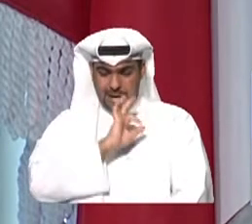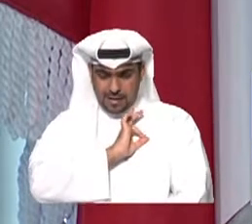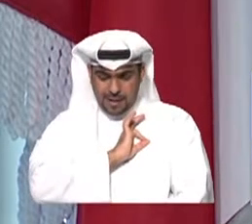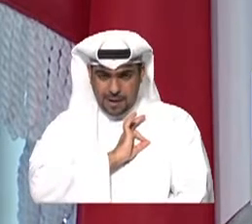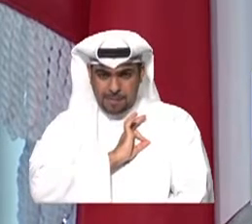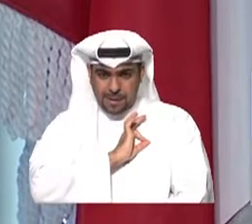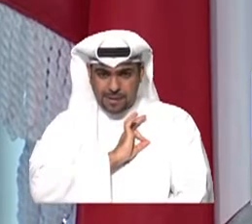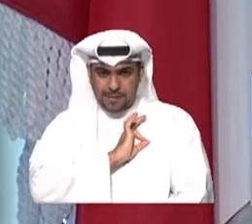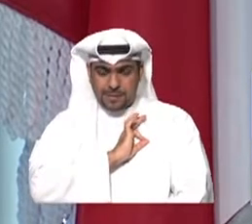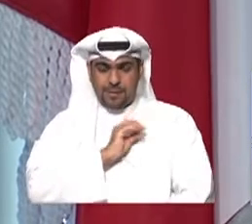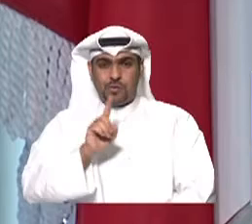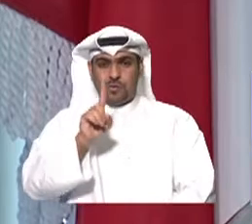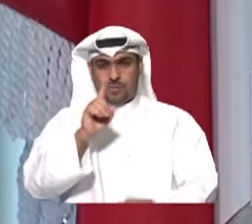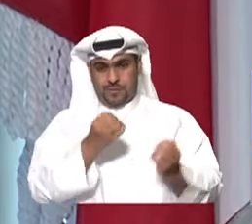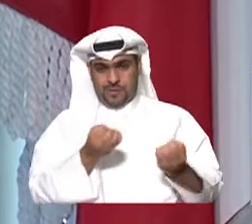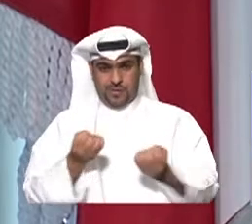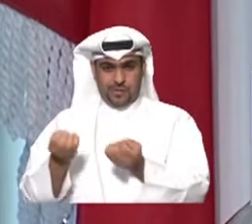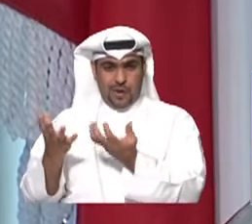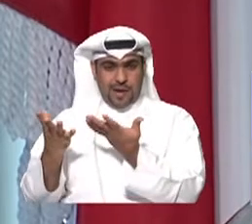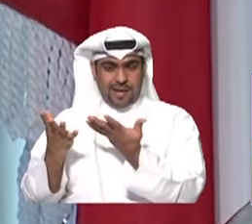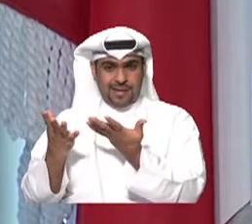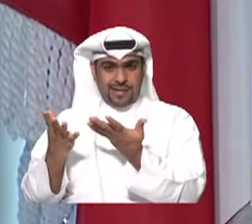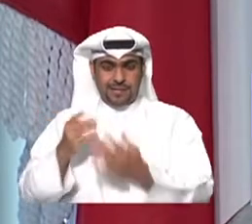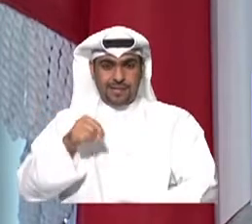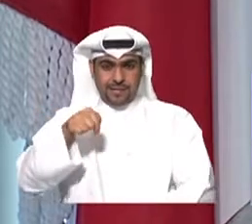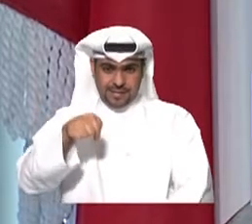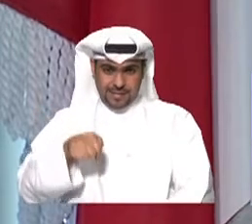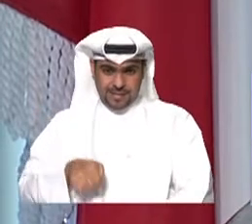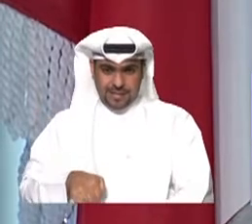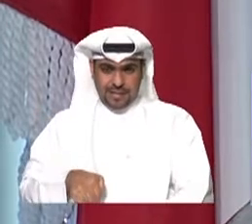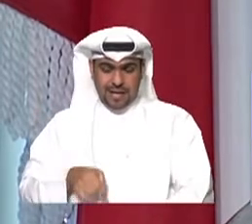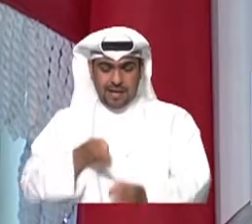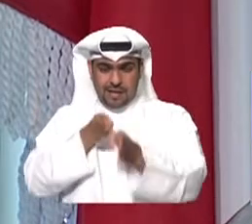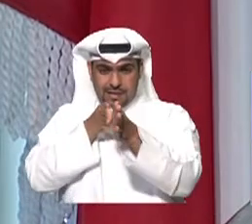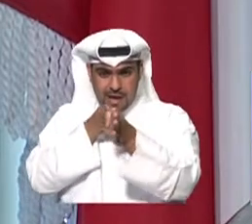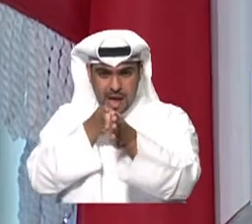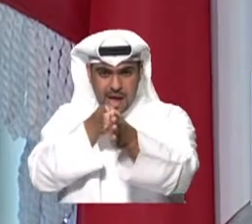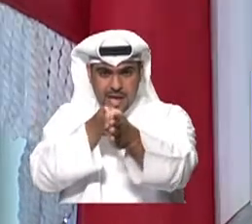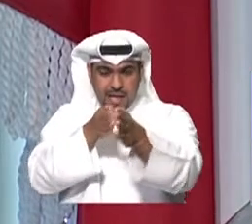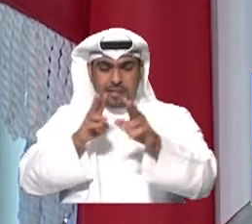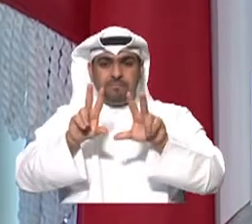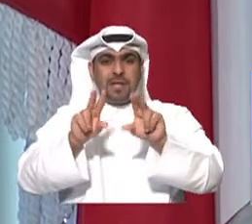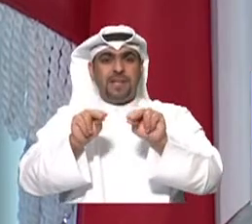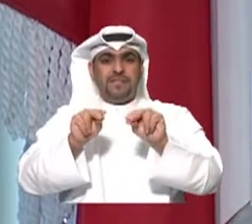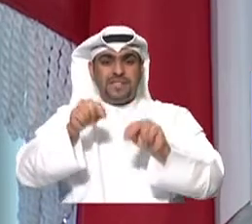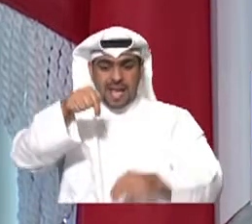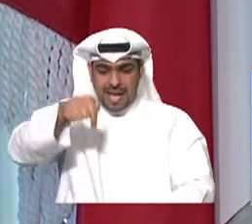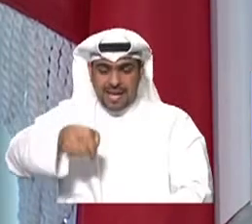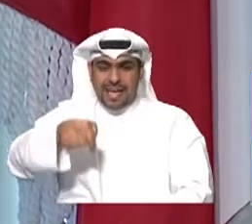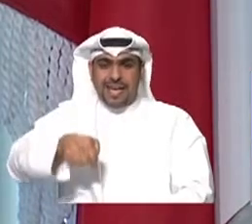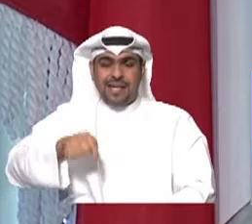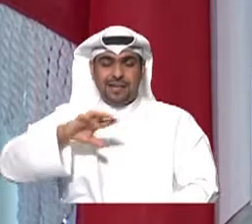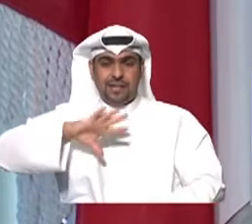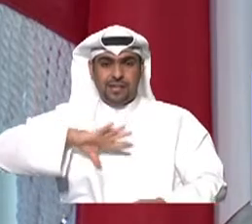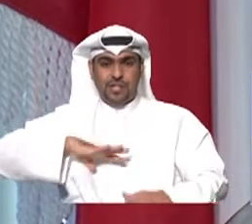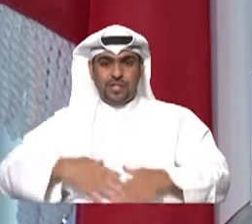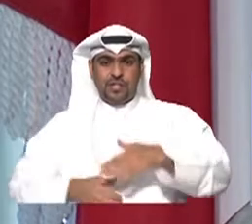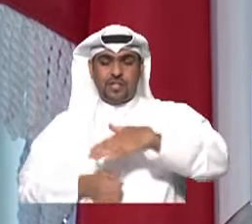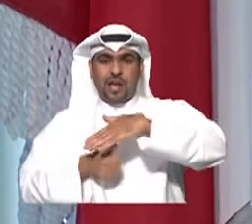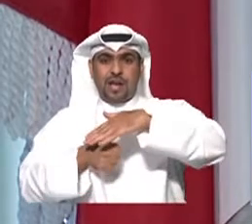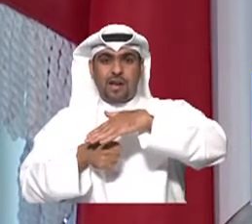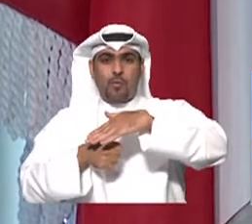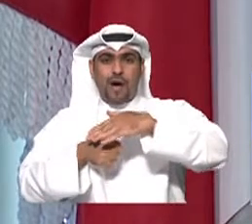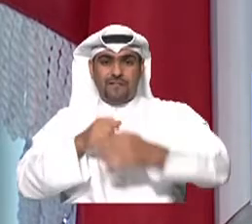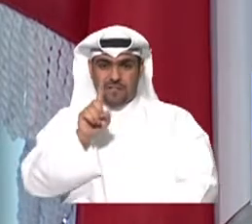استمرارا لهذه السياسة في ظل قيادة حضرة صاحب السمو أمير البلاد الشيخ نواف الأحمد الجابر